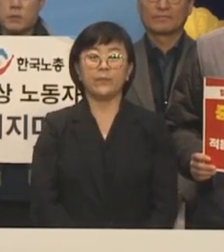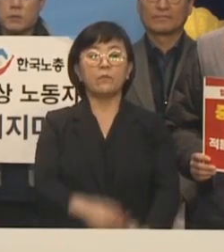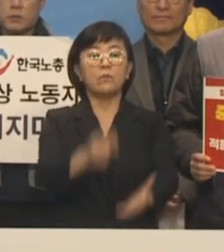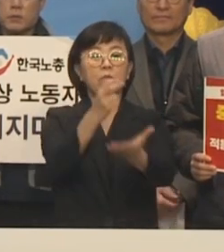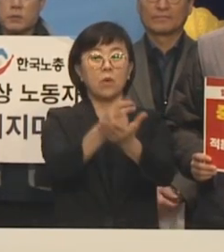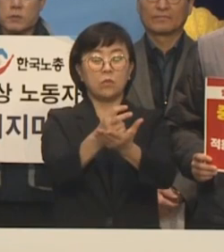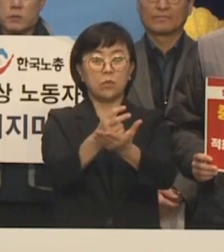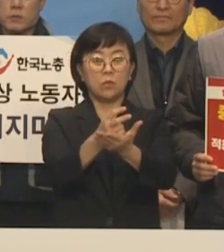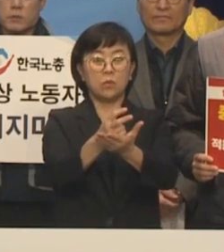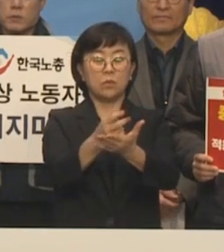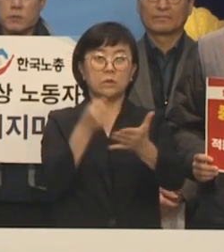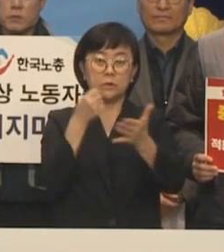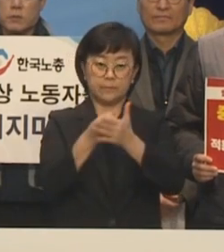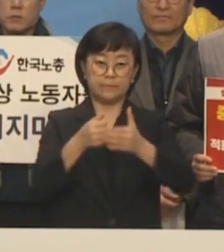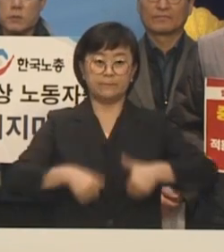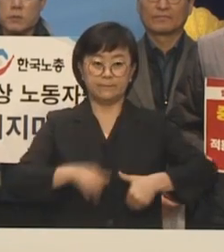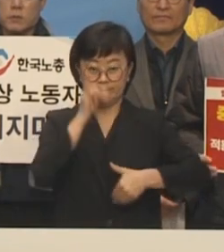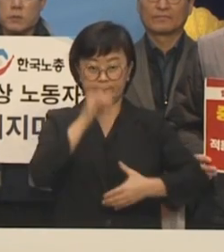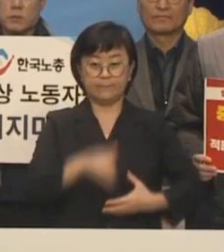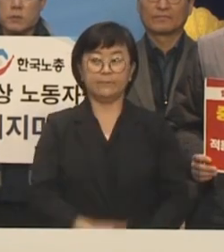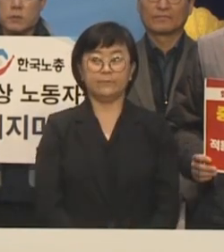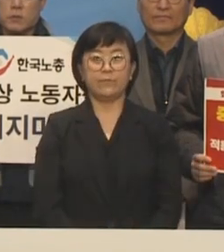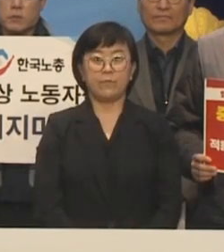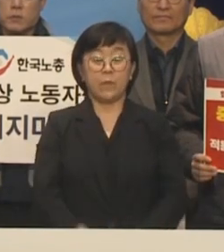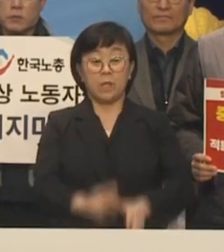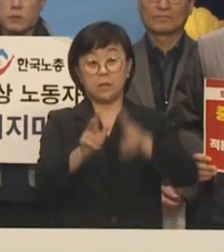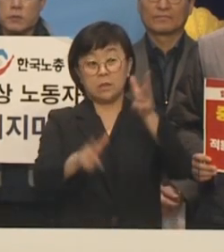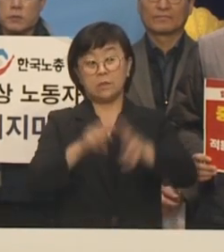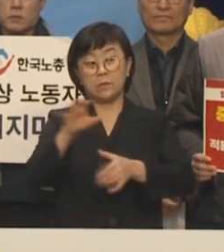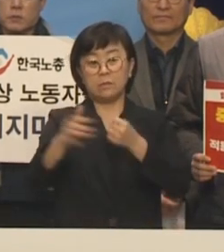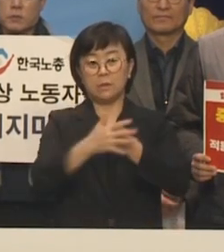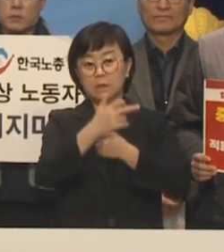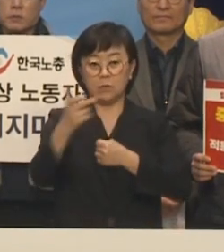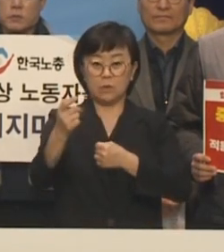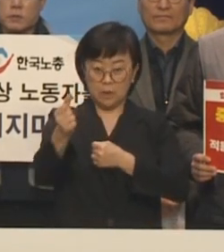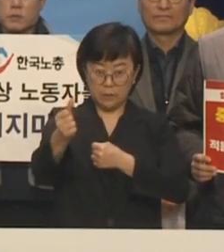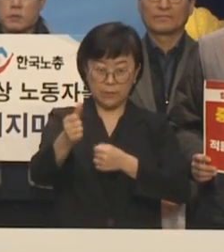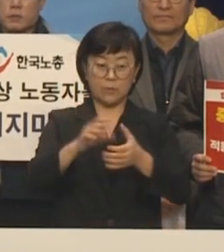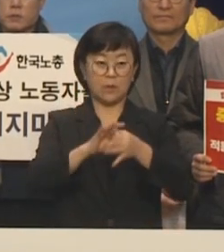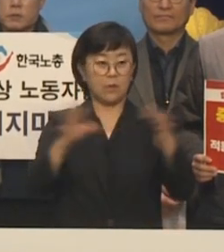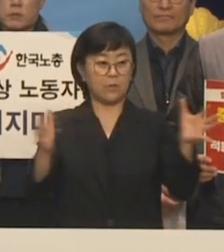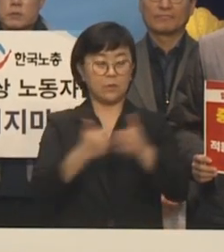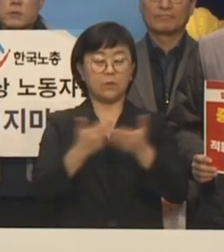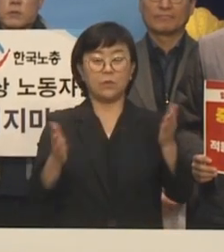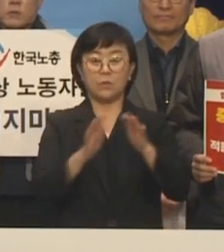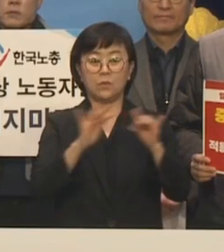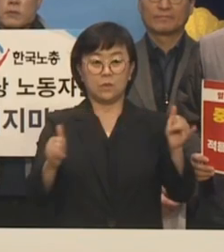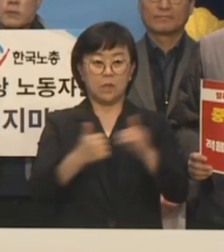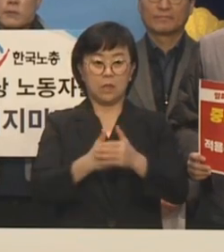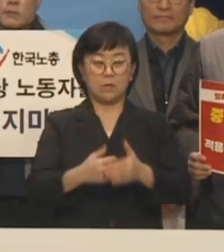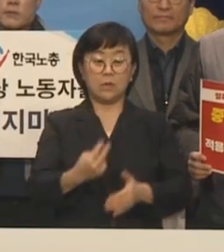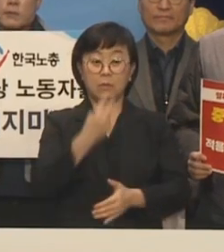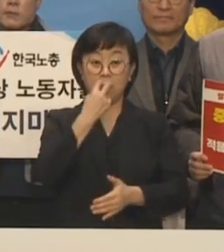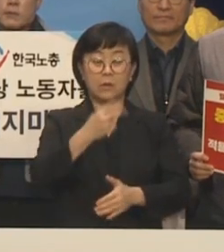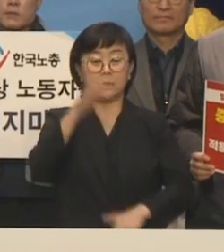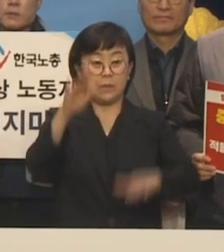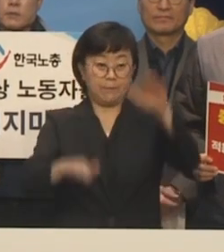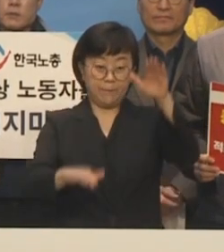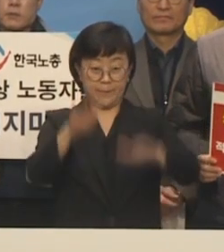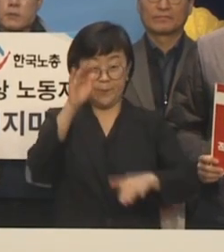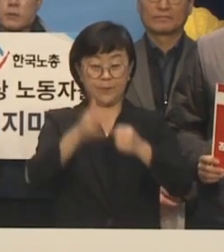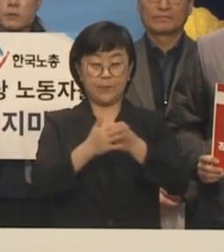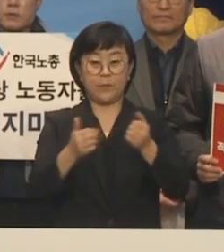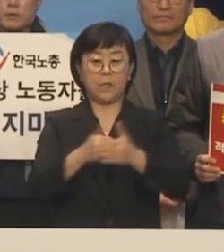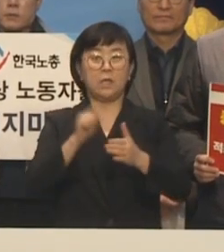법으로 규율되어야 하는 것이 마땅합니다. 사업장이 크냐 작냐에 따라 노동자의 목숨값을 차별하는